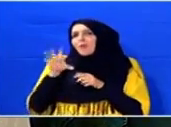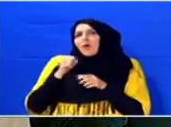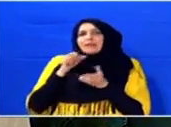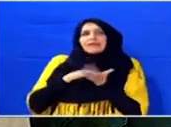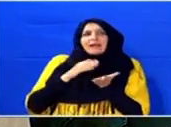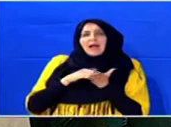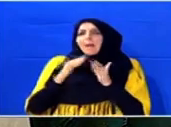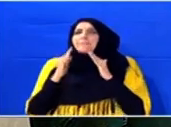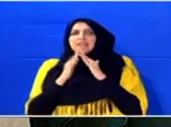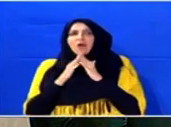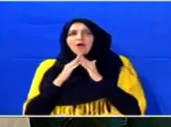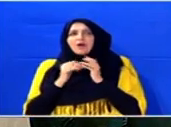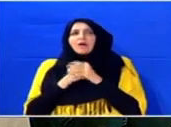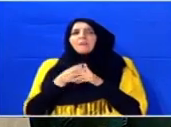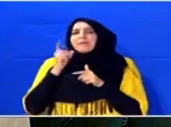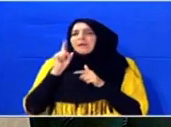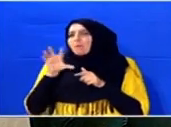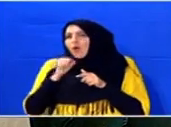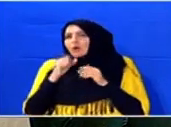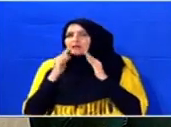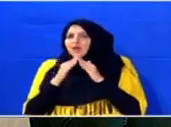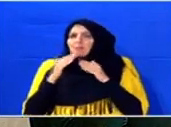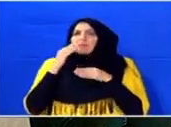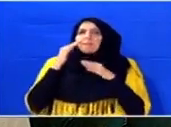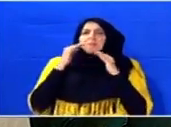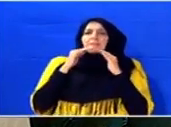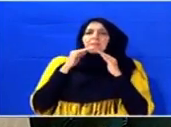ترابك ترابه الخبير